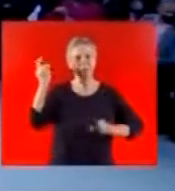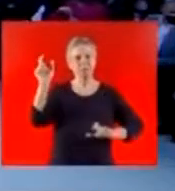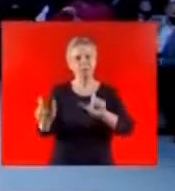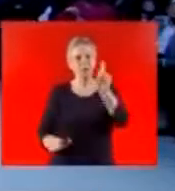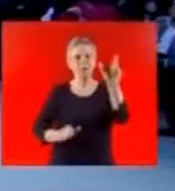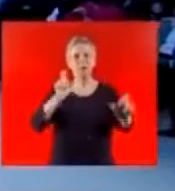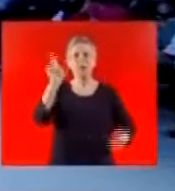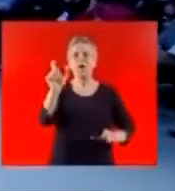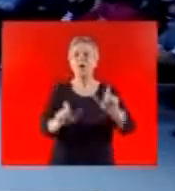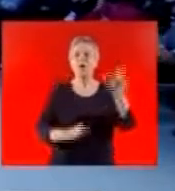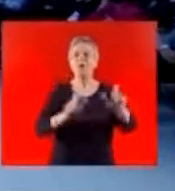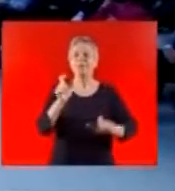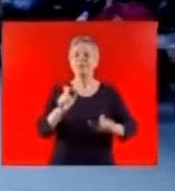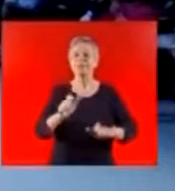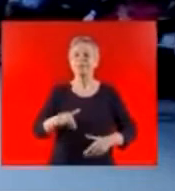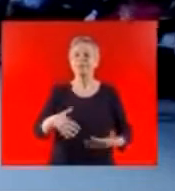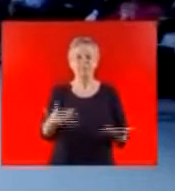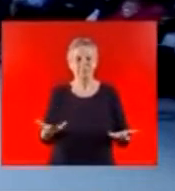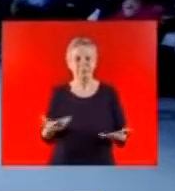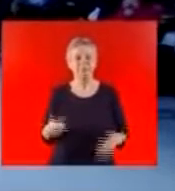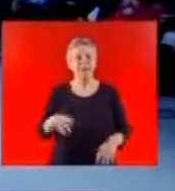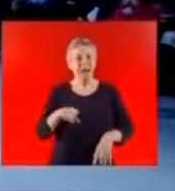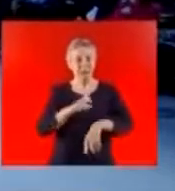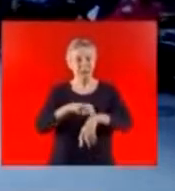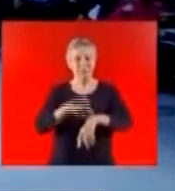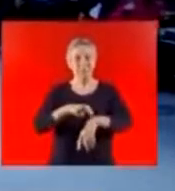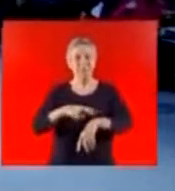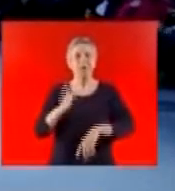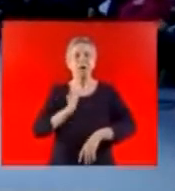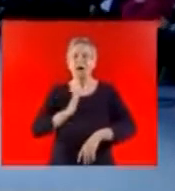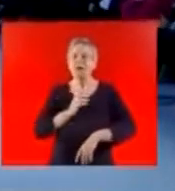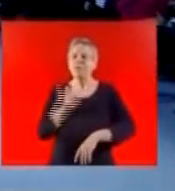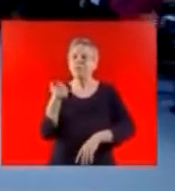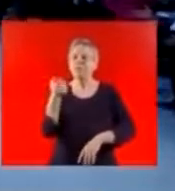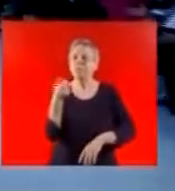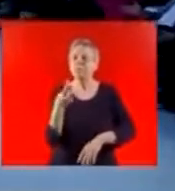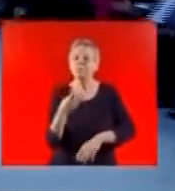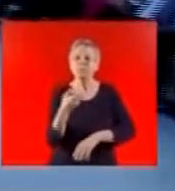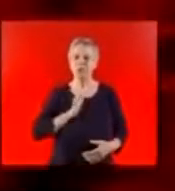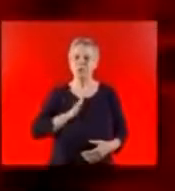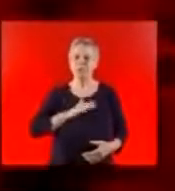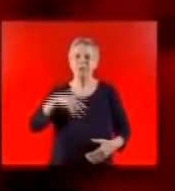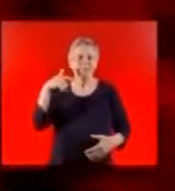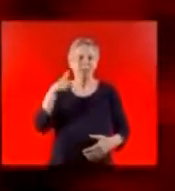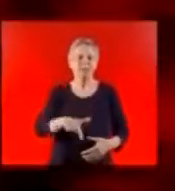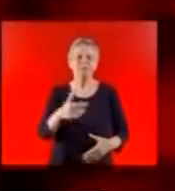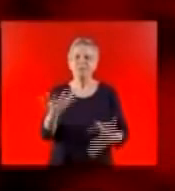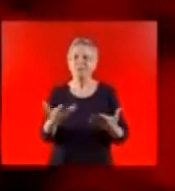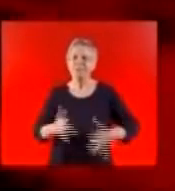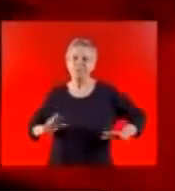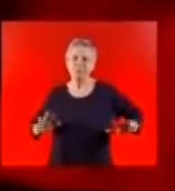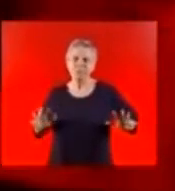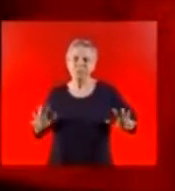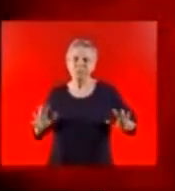όψη του τρίτου συνεδρίου του κόμματος. Η αντίστροφη μέτρηση για τη μεγάλη πολιτική αλλαγή έχει ήδη αρχίσει, σημειώνει και τονίζει πως